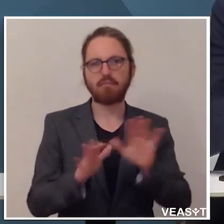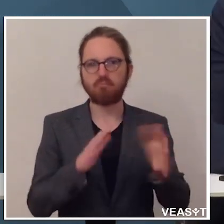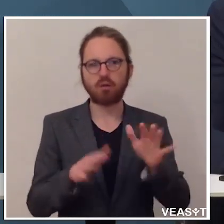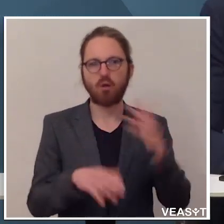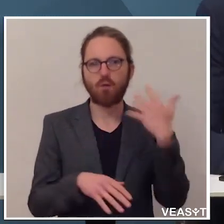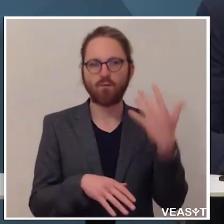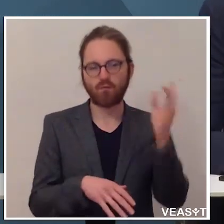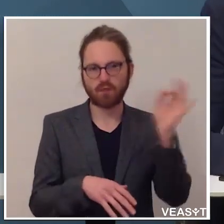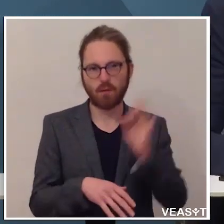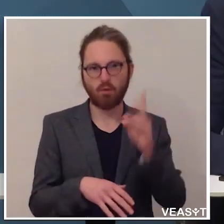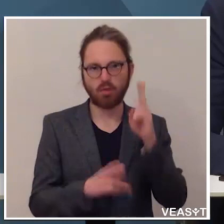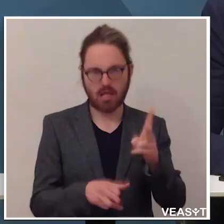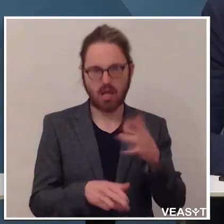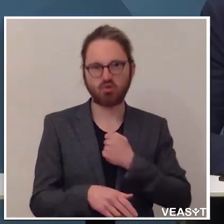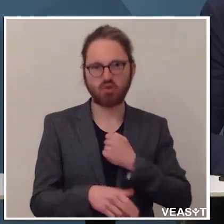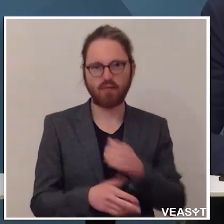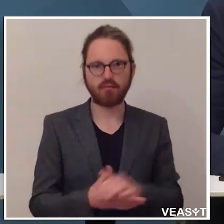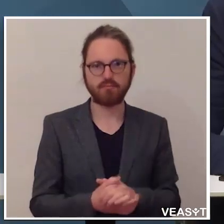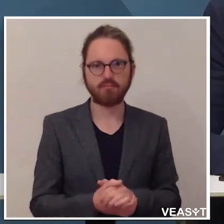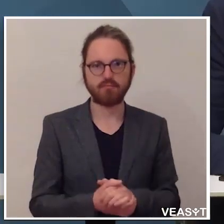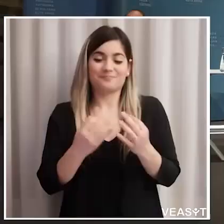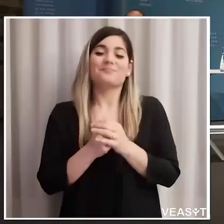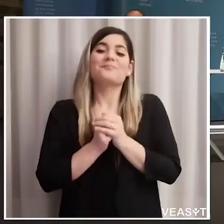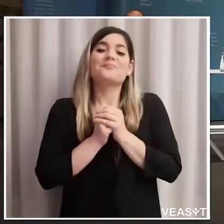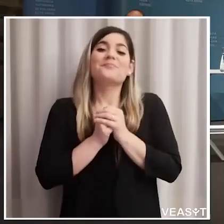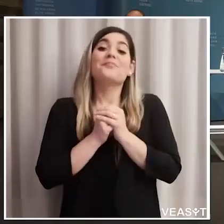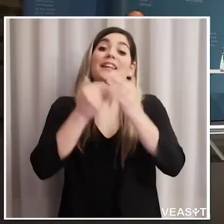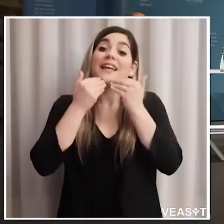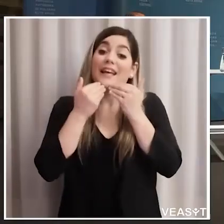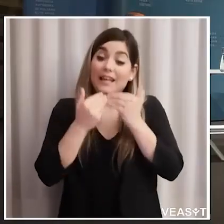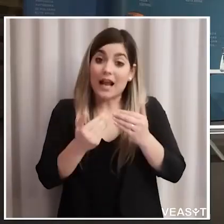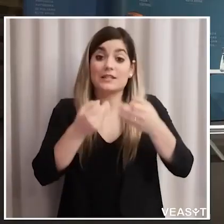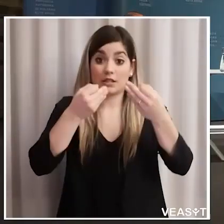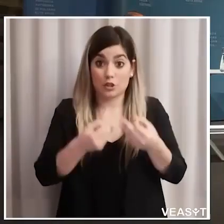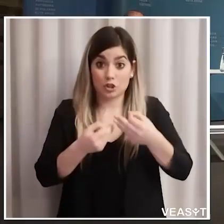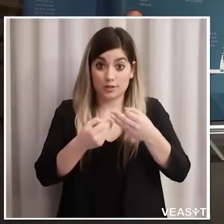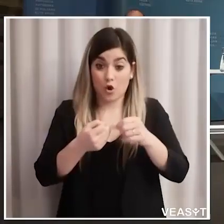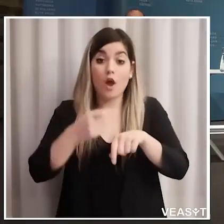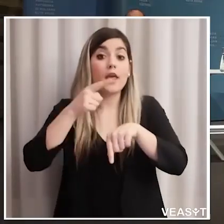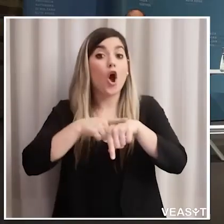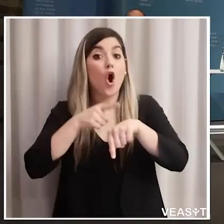einer maximalen Kapazität von circa 50%. In italiano, per favore, anche.